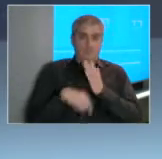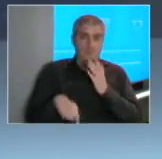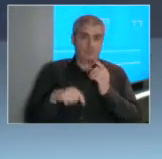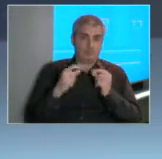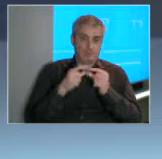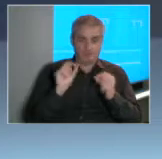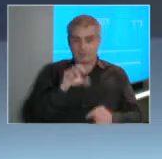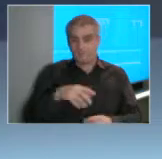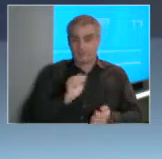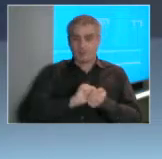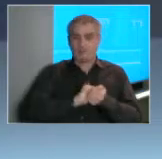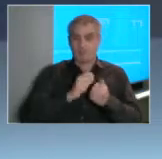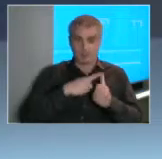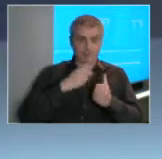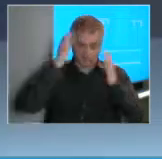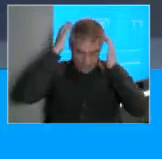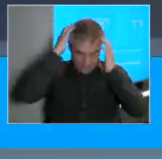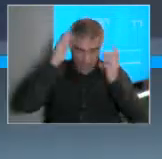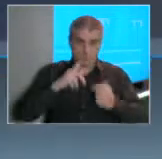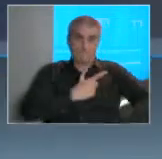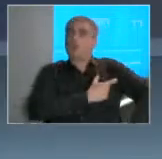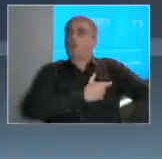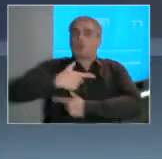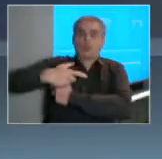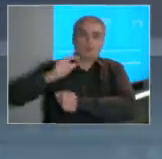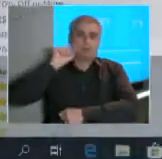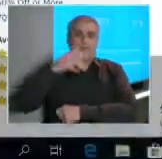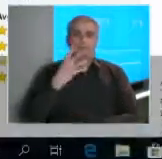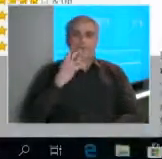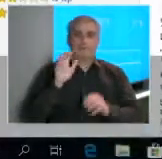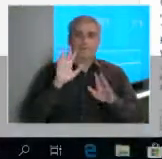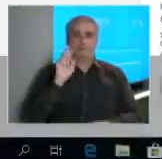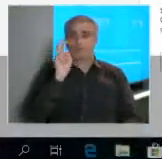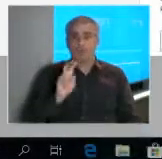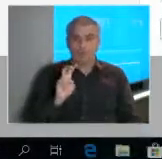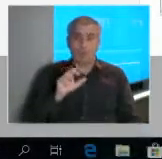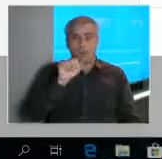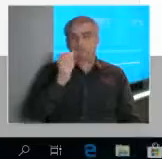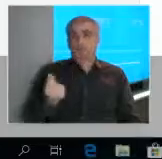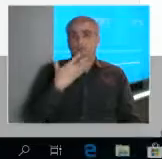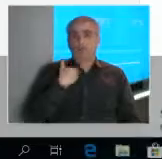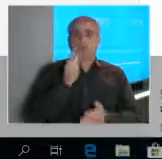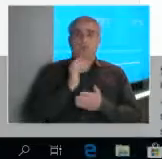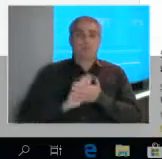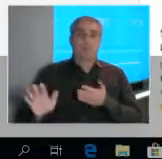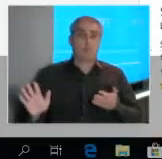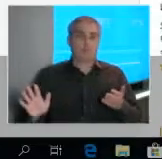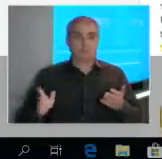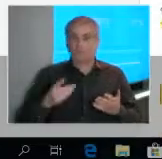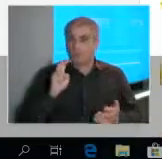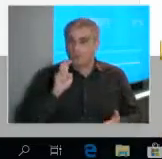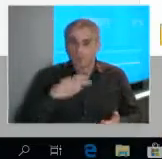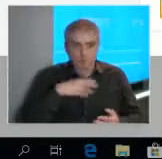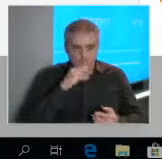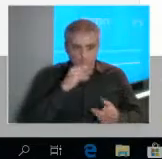תבליות למדיח, וקניתי גם שמפו ואיזה דאודורנט. הגעתי ל-49 דולרים, ואמזון שלחו לי את זה בחינם. אומרי,